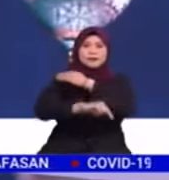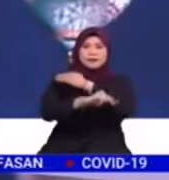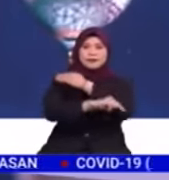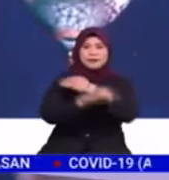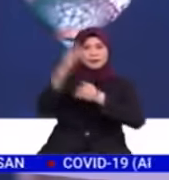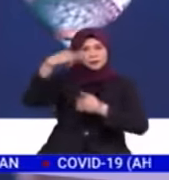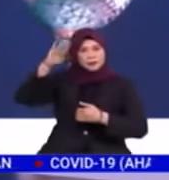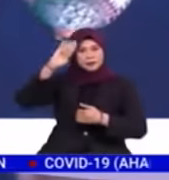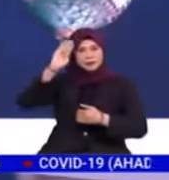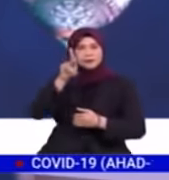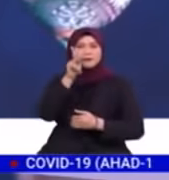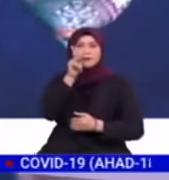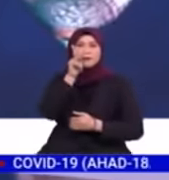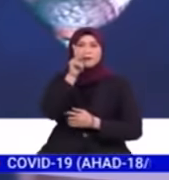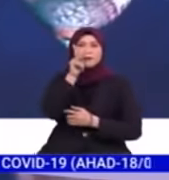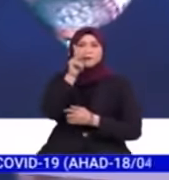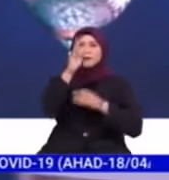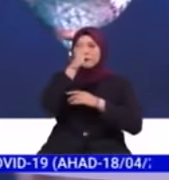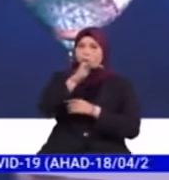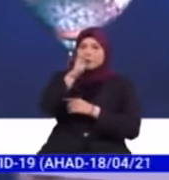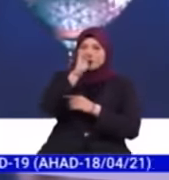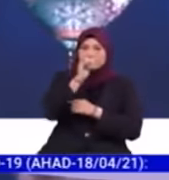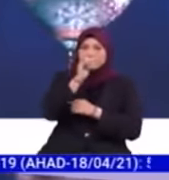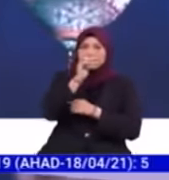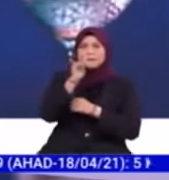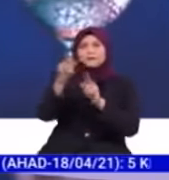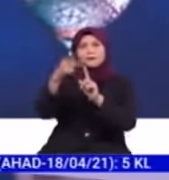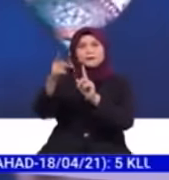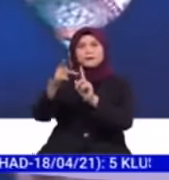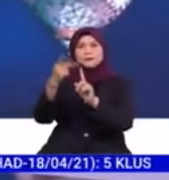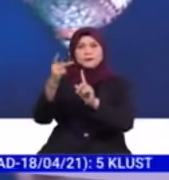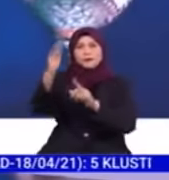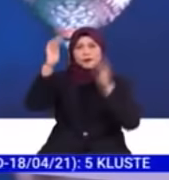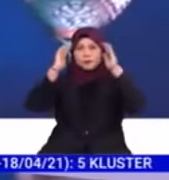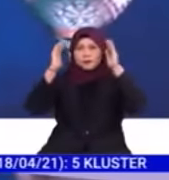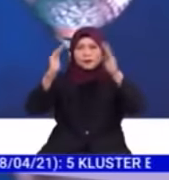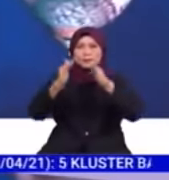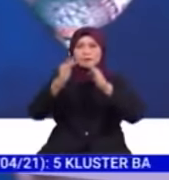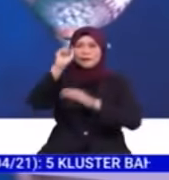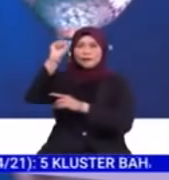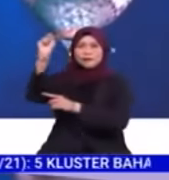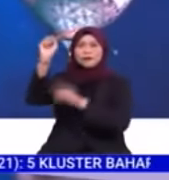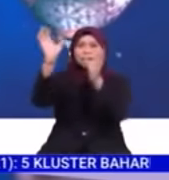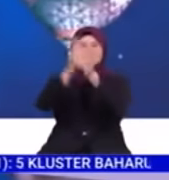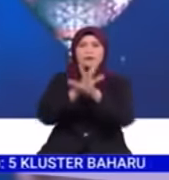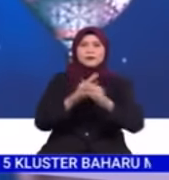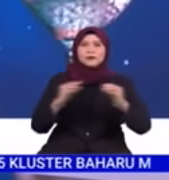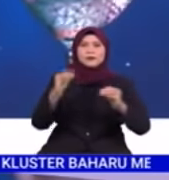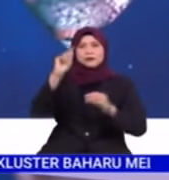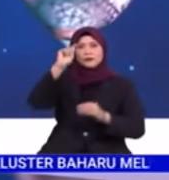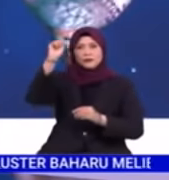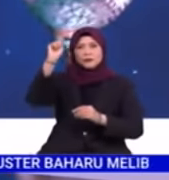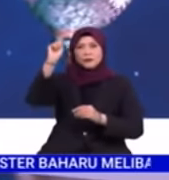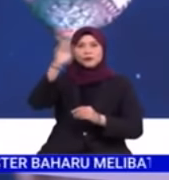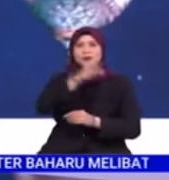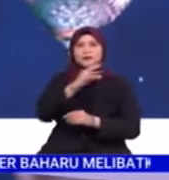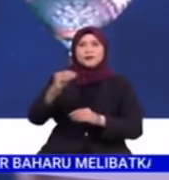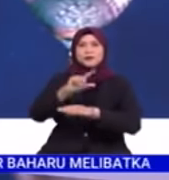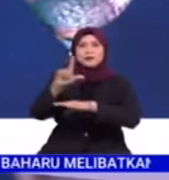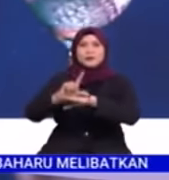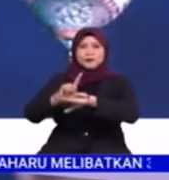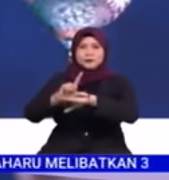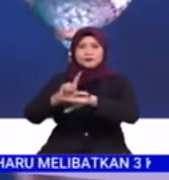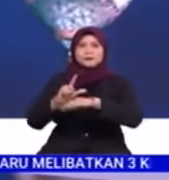please kejahatan Melaka Pulau Pinang Pahang Sabah Sarawak Terengganu dan